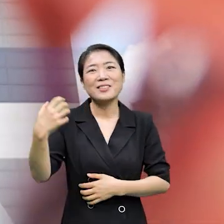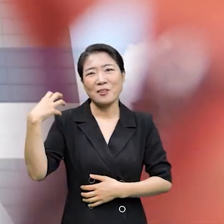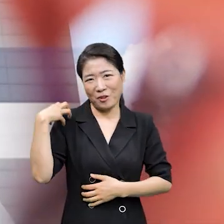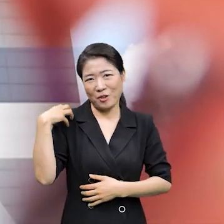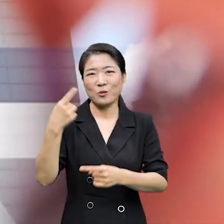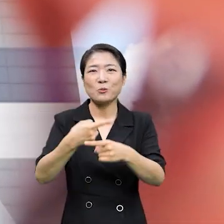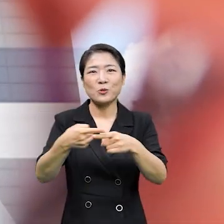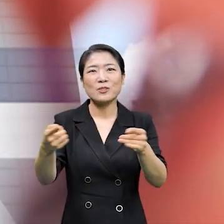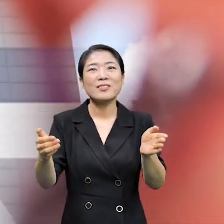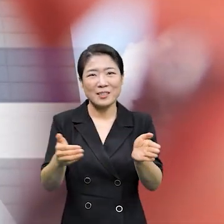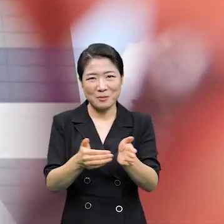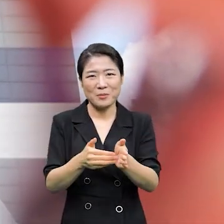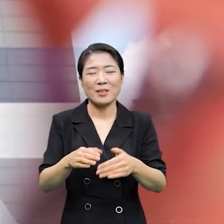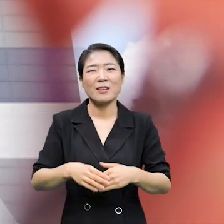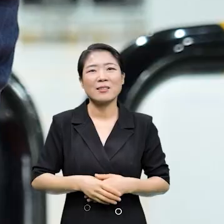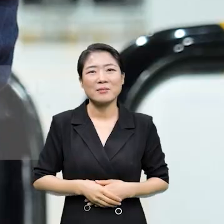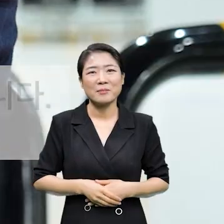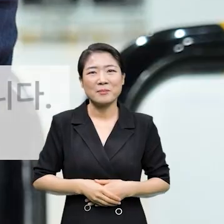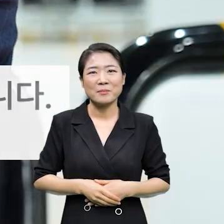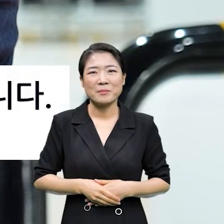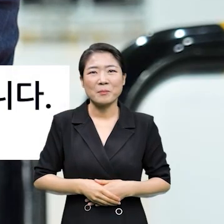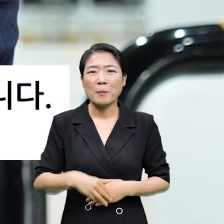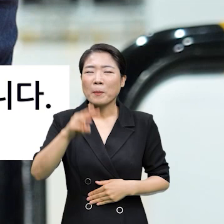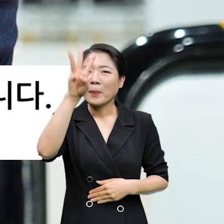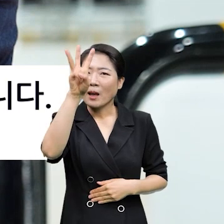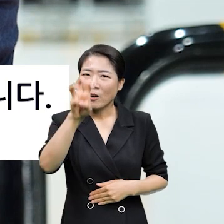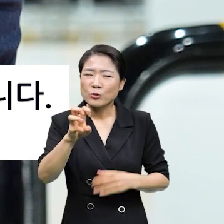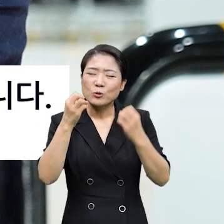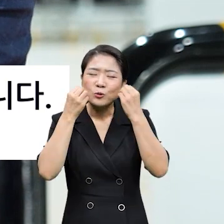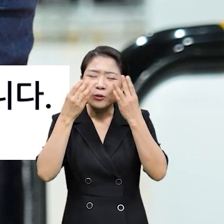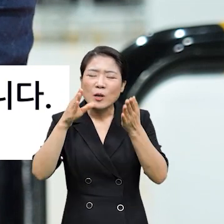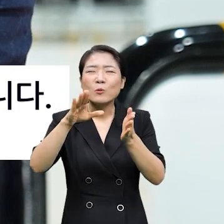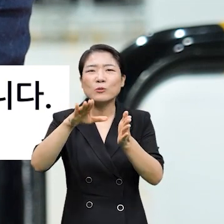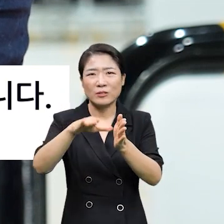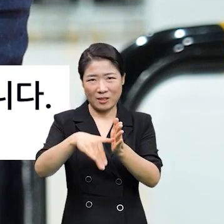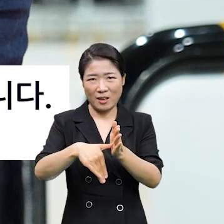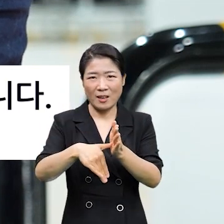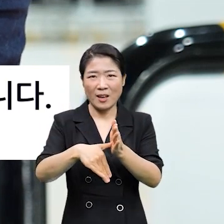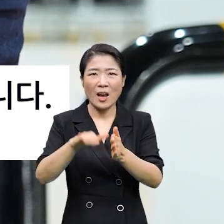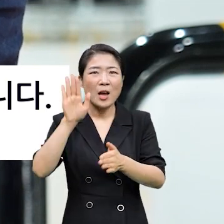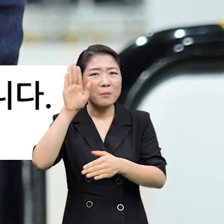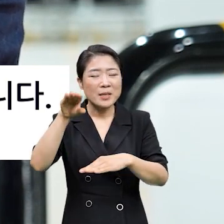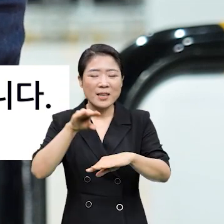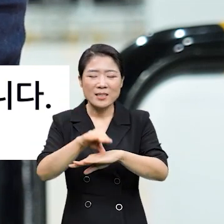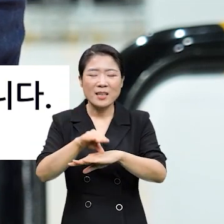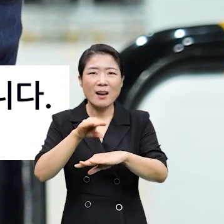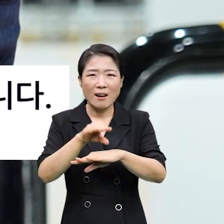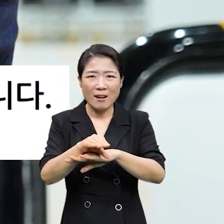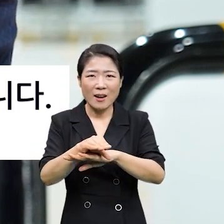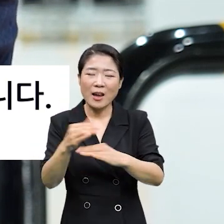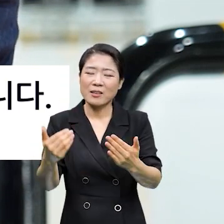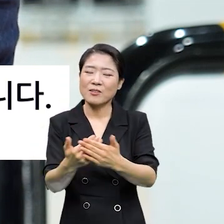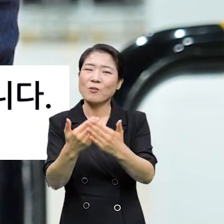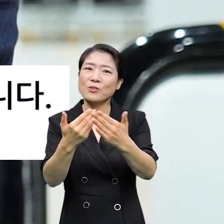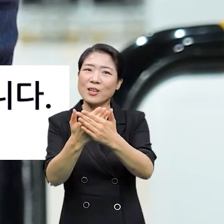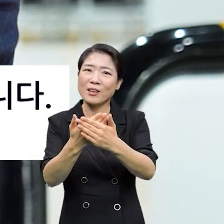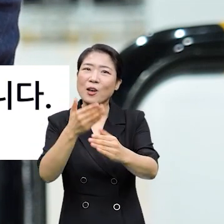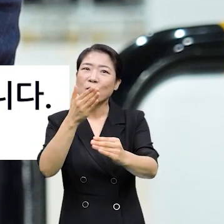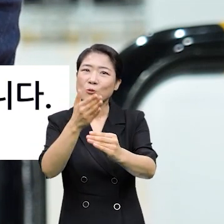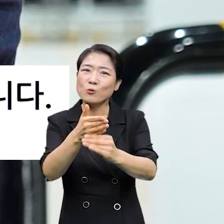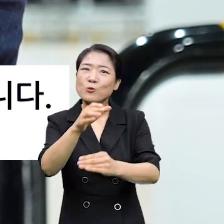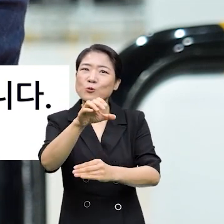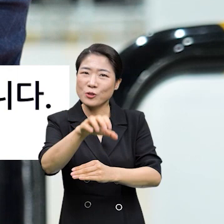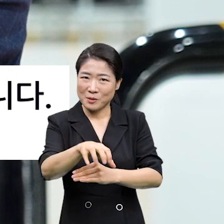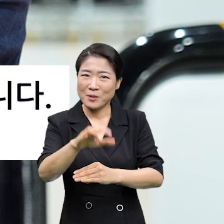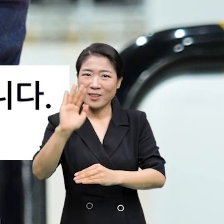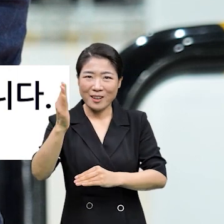한 것으로 분석됩니다. 광주는 새로운 시대, 미래차의 성장의 중심이 될